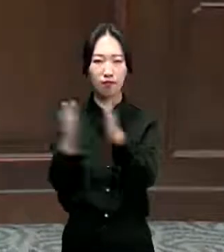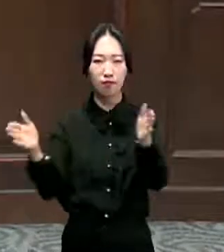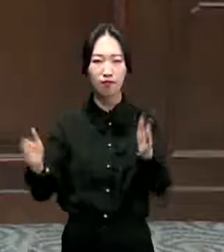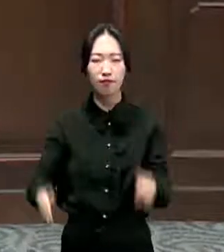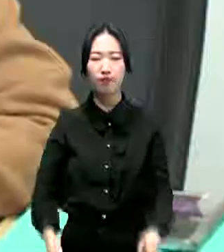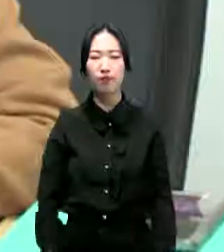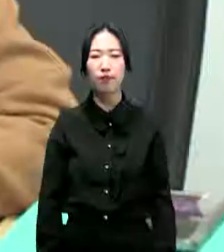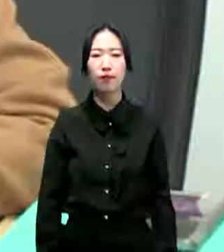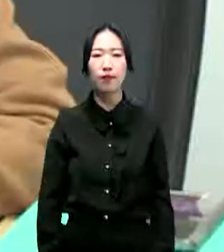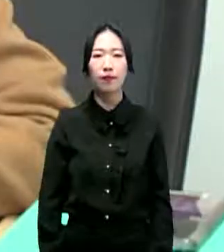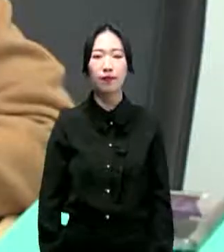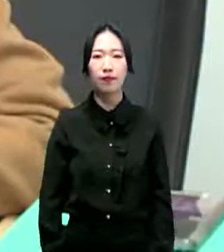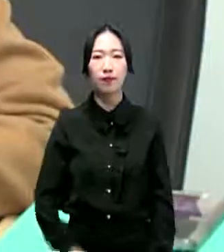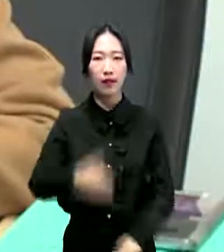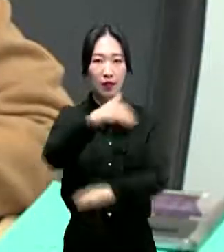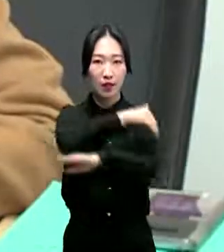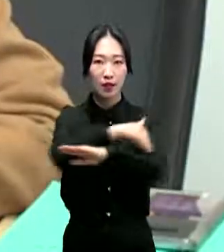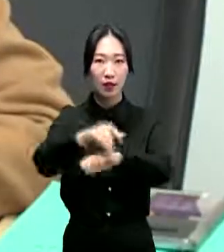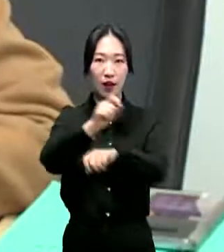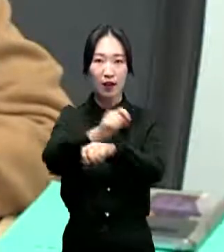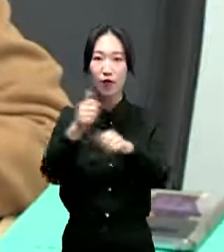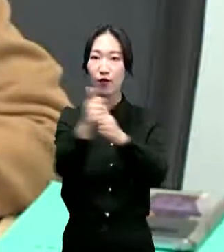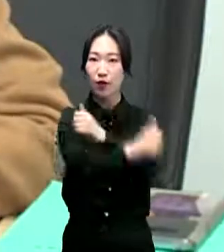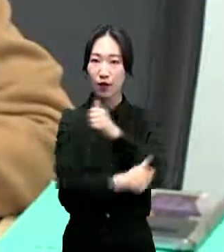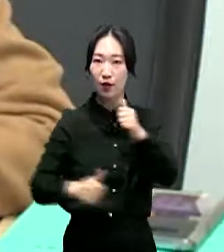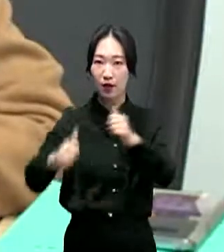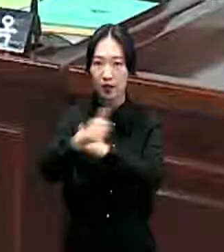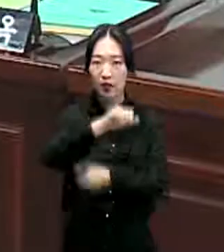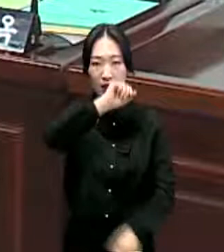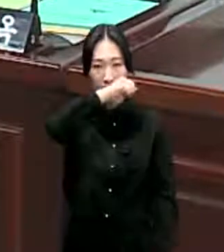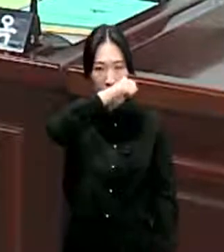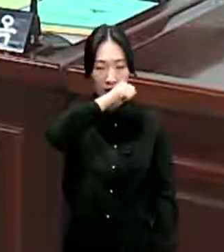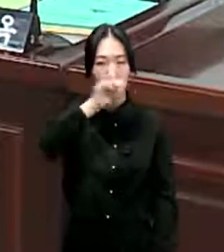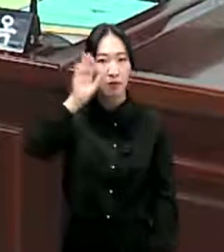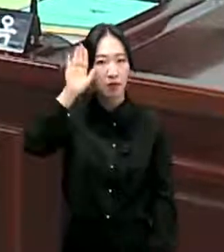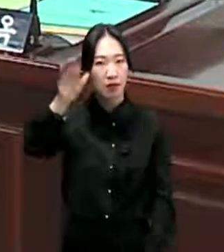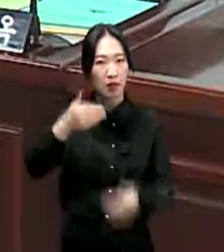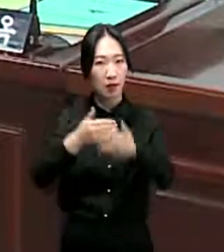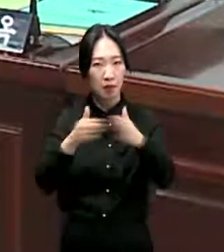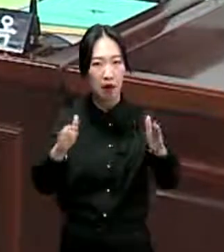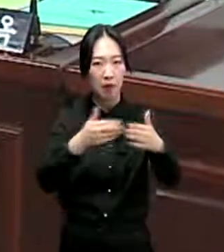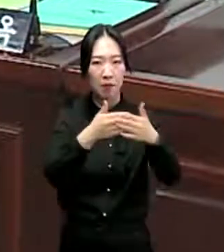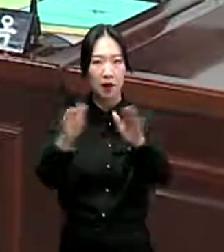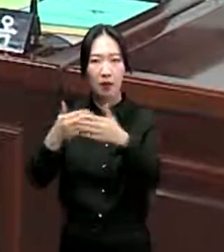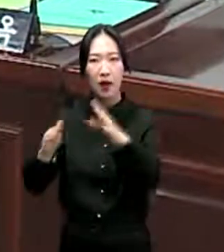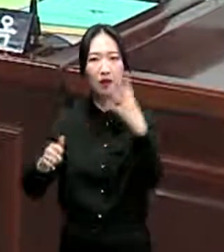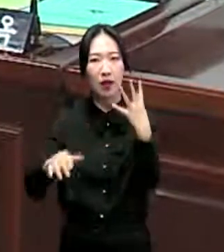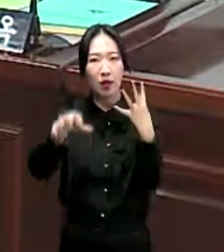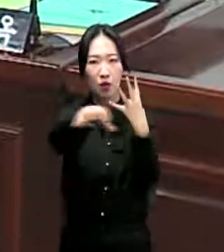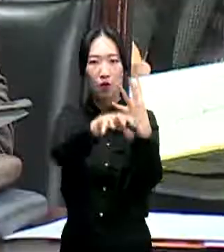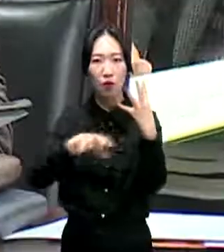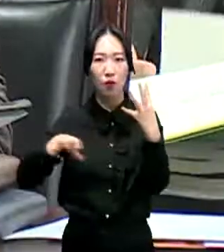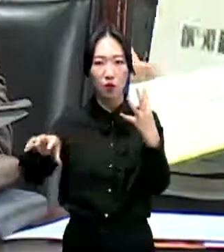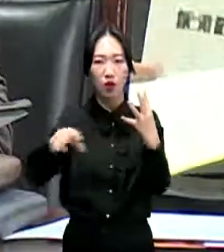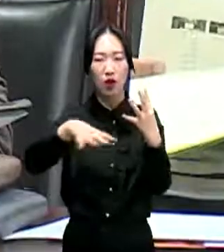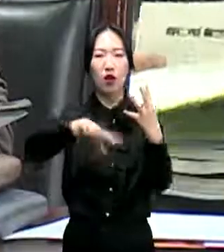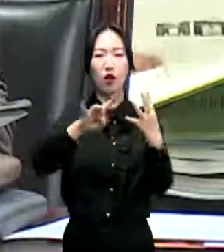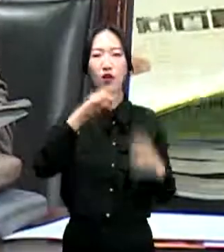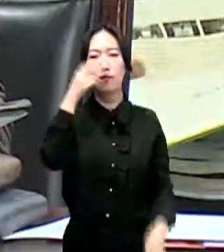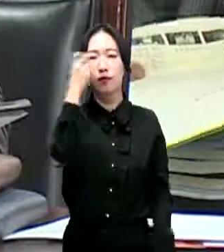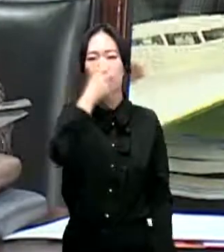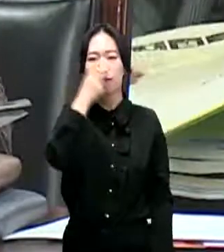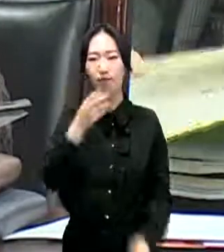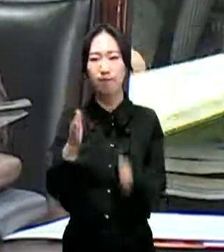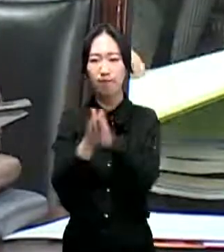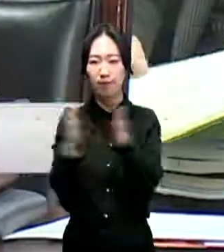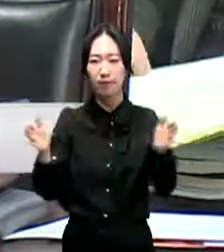들어갔습니다. 기획행정위원회는 기획예산실과 미래전략실을 비롯한 4개 실을 상대로 첫 감사를